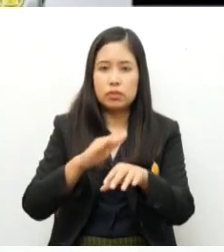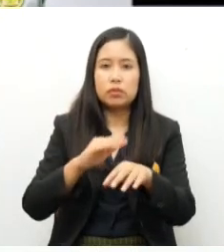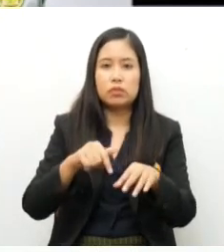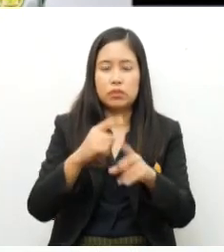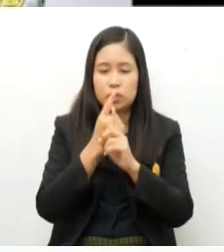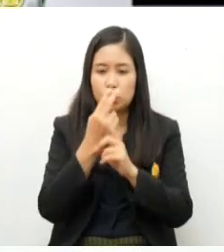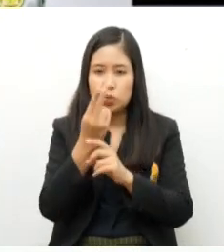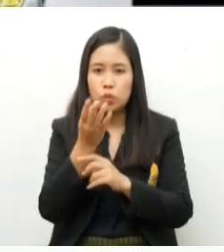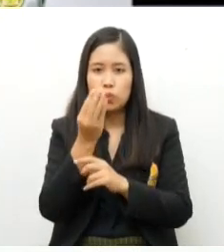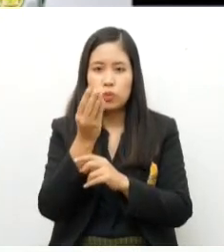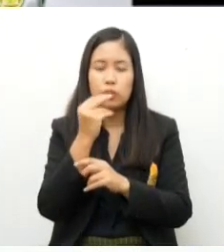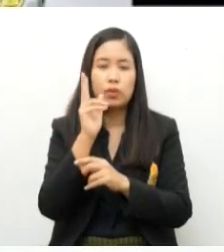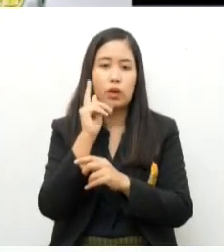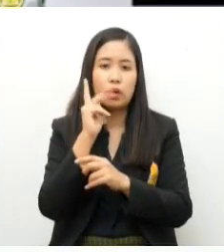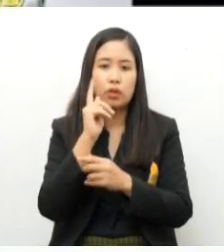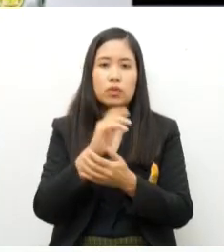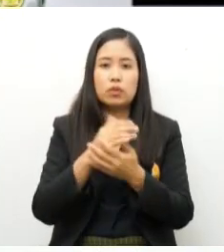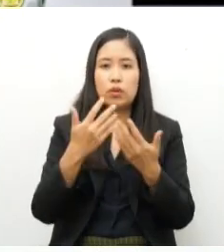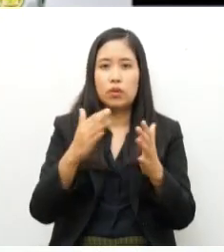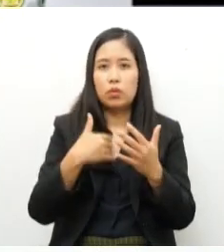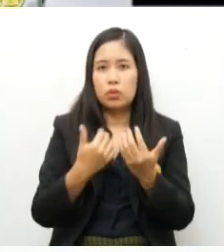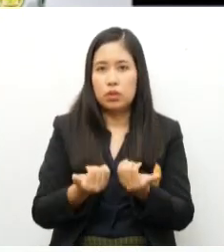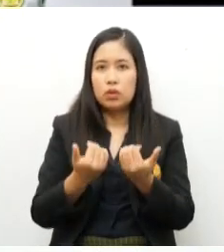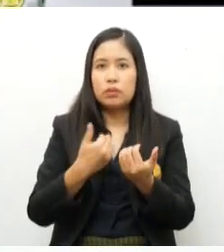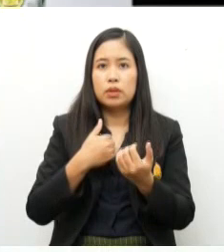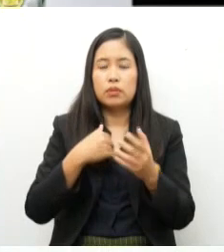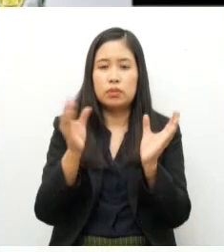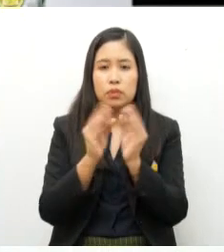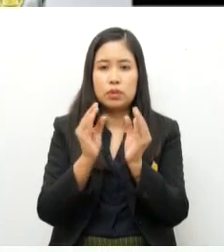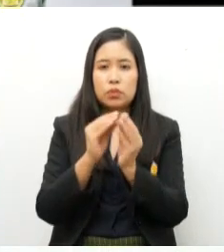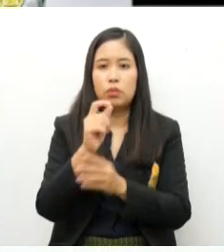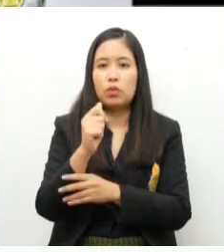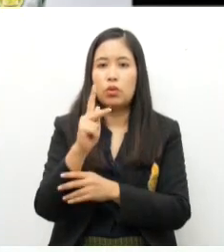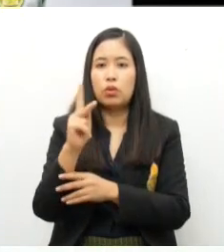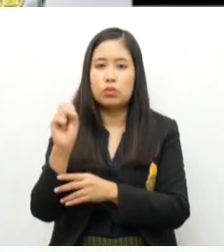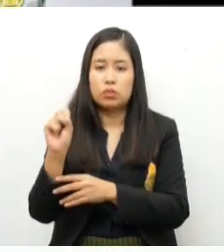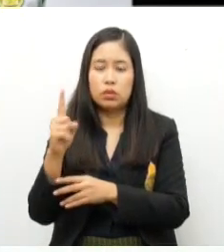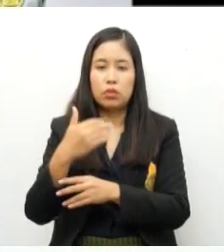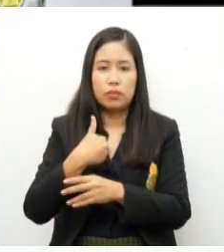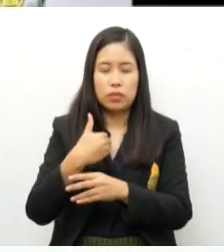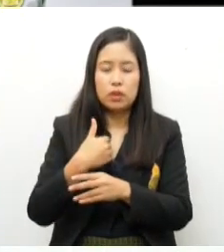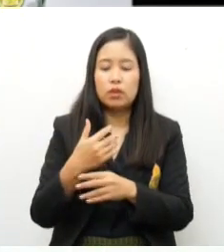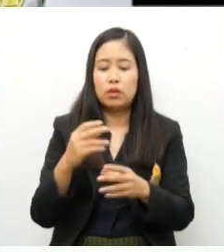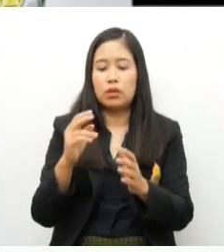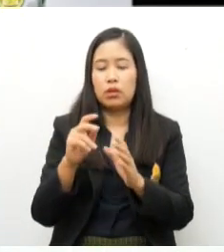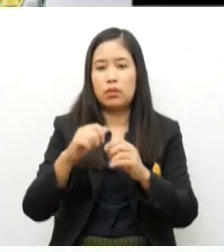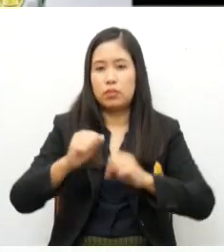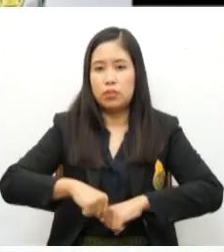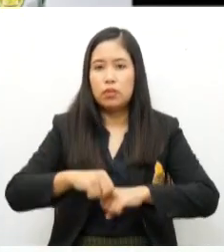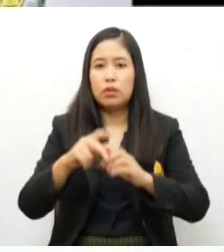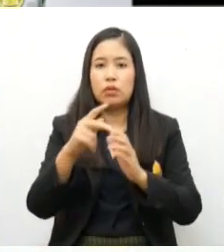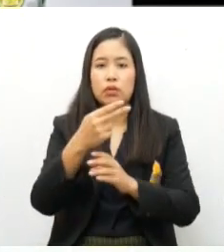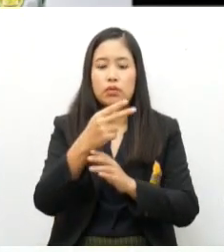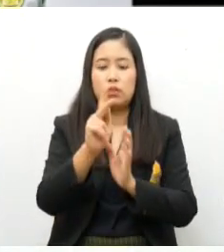ามข่าวรวมไปถึงนะครับวันนี้ก็จะมีการประชุมกคส.ซึ่งจะมีการอนุมัติหลักเกณฑ์ในการด